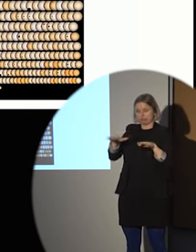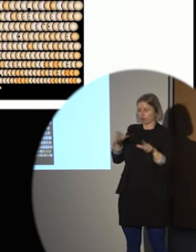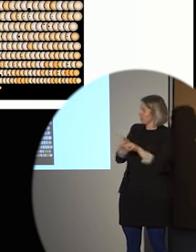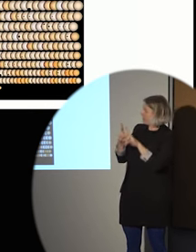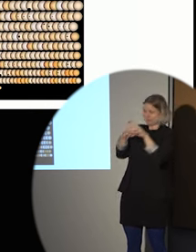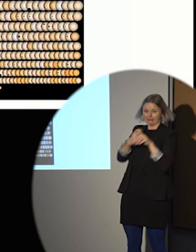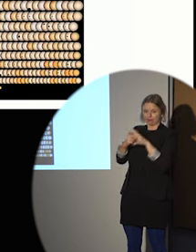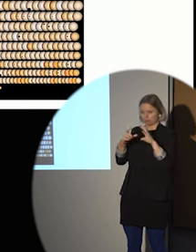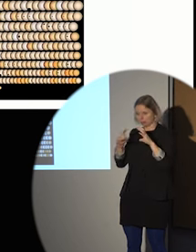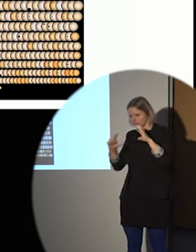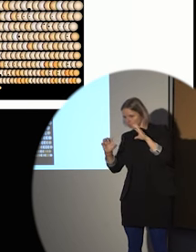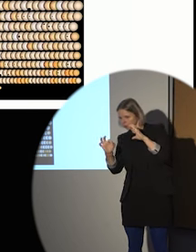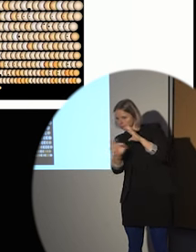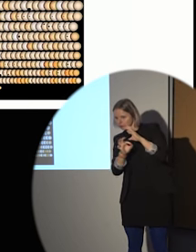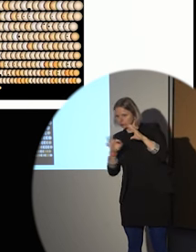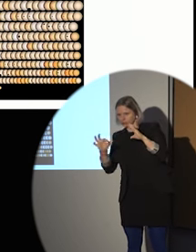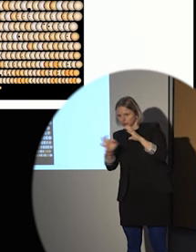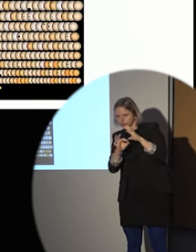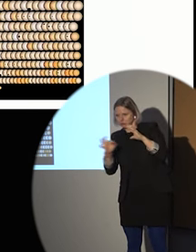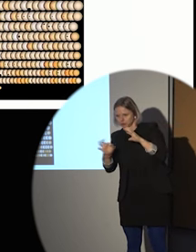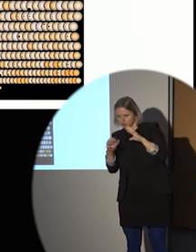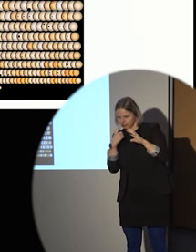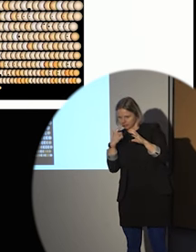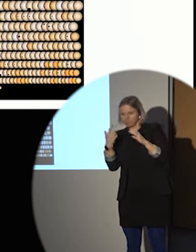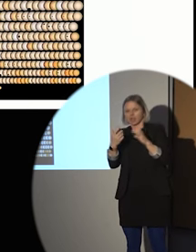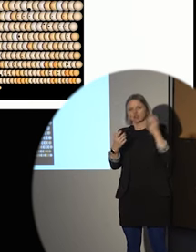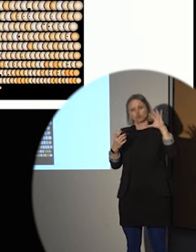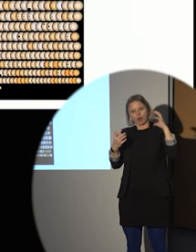continuer à en découvrir des milliers, des dizaines de milliers, voire plus.